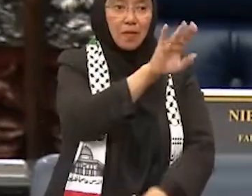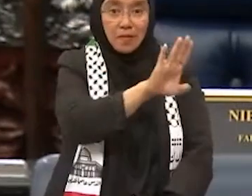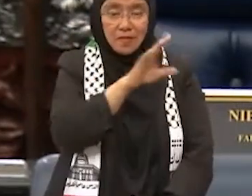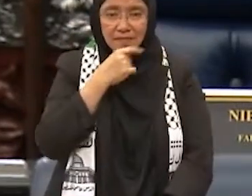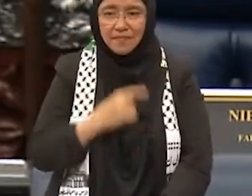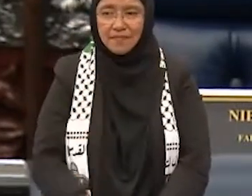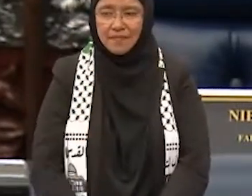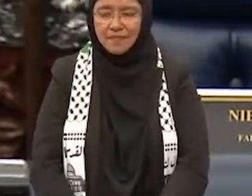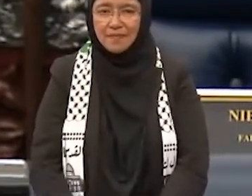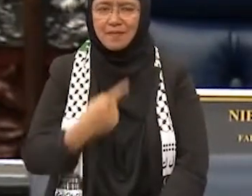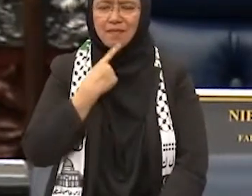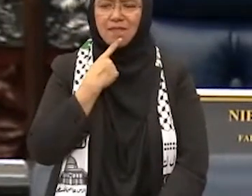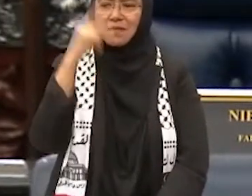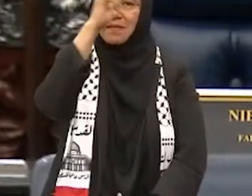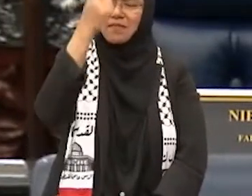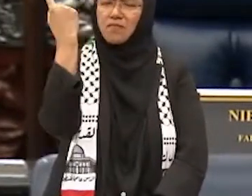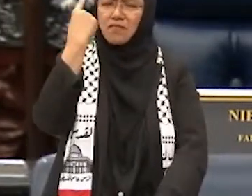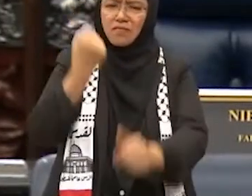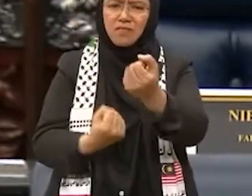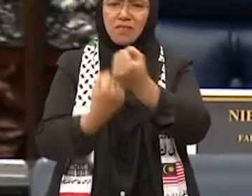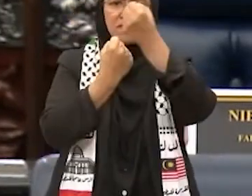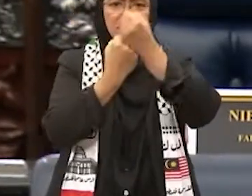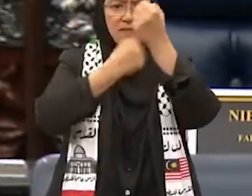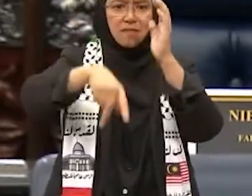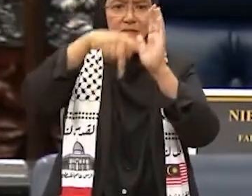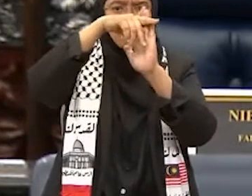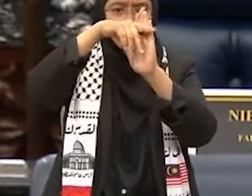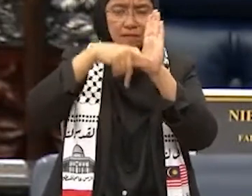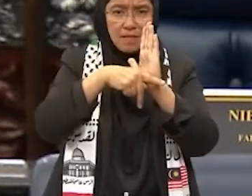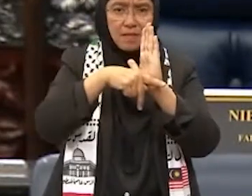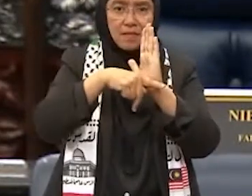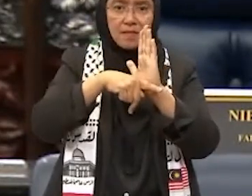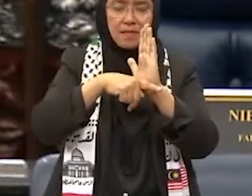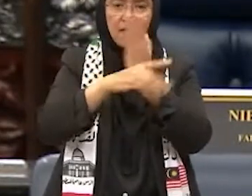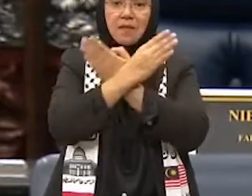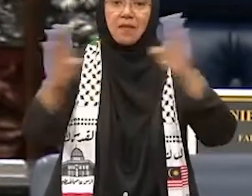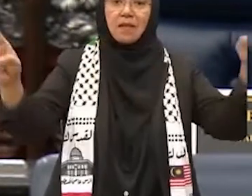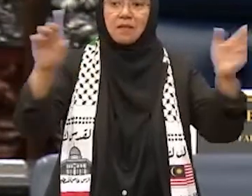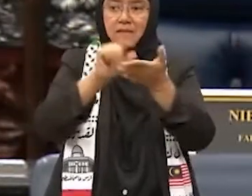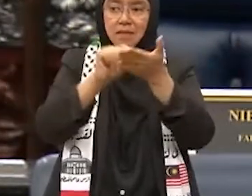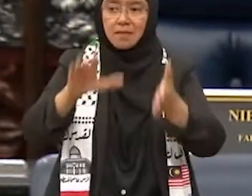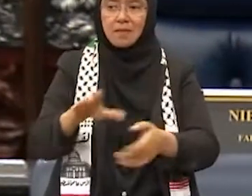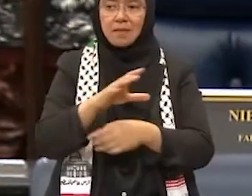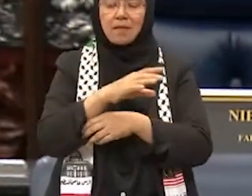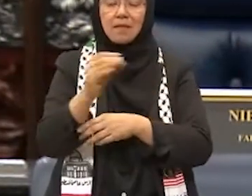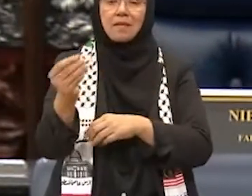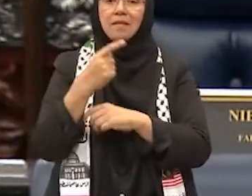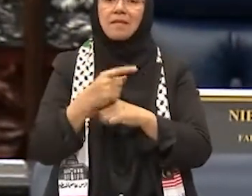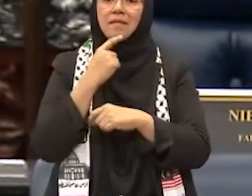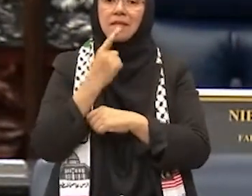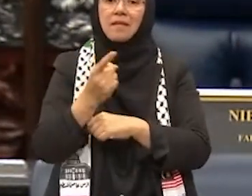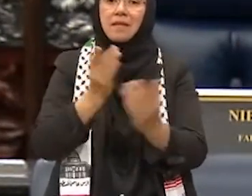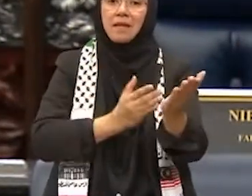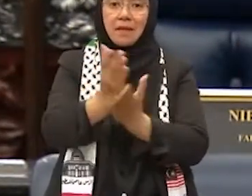menyokong prinsip kebebasan media serta menjamin hak kebebasan bersuara rakyat menurut fasal 1A perkara 10 perlembagaan